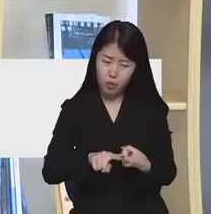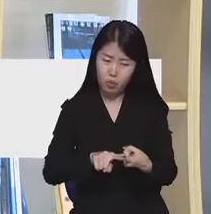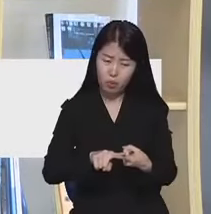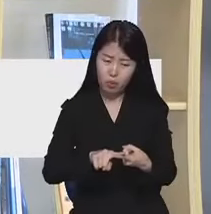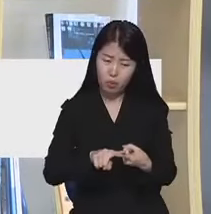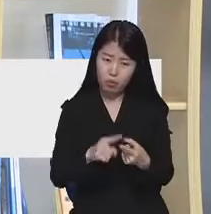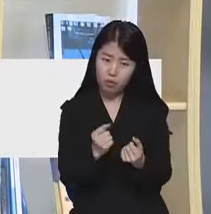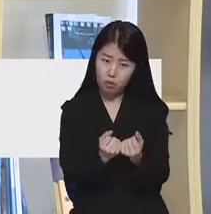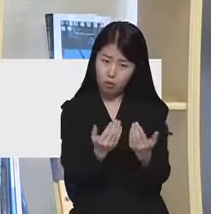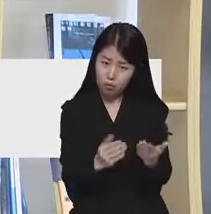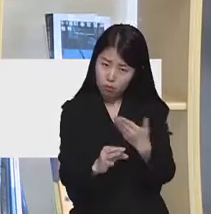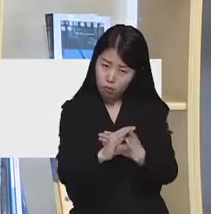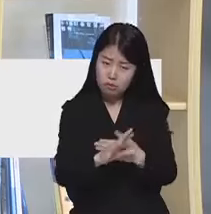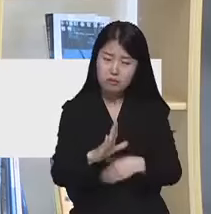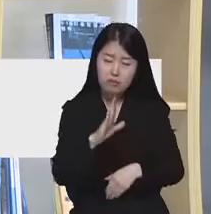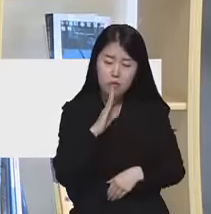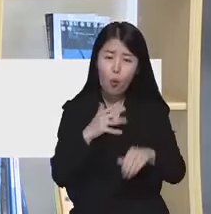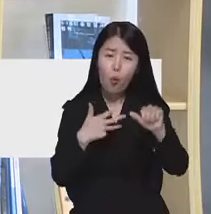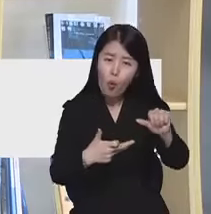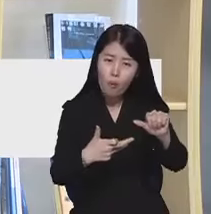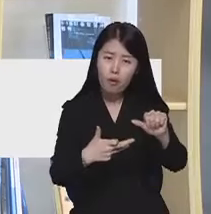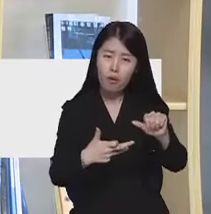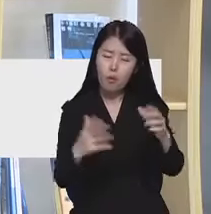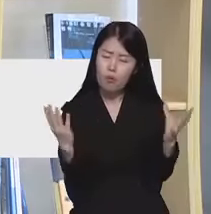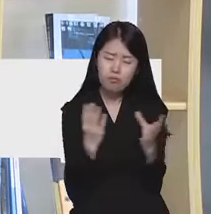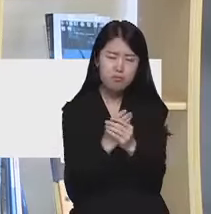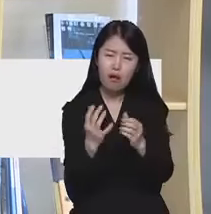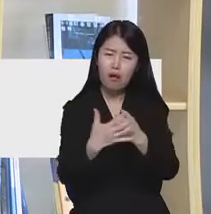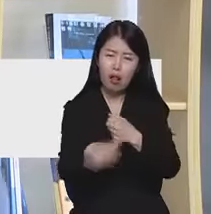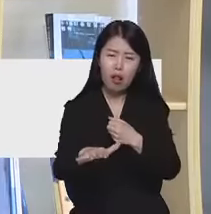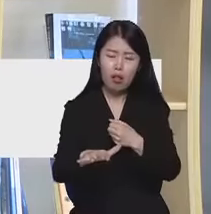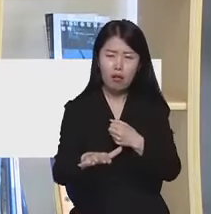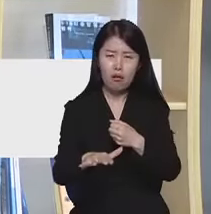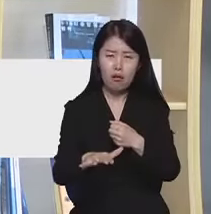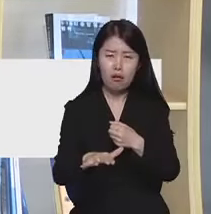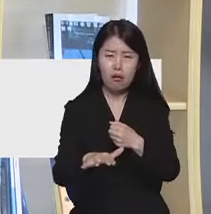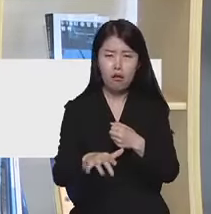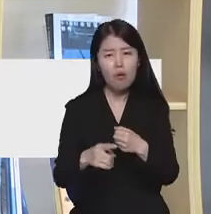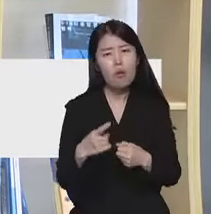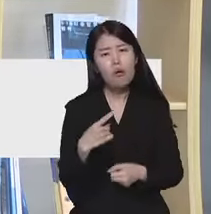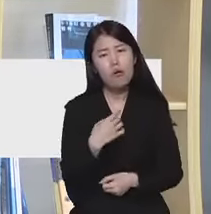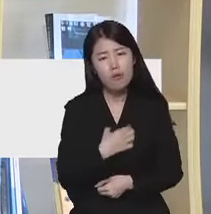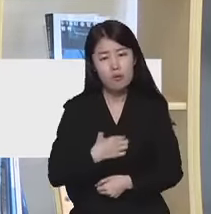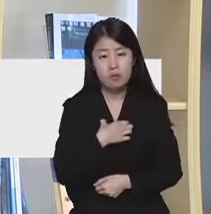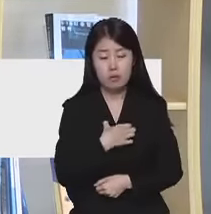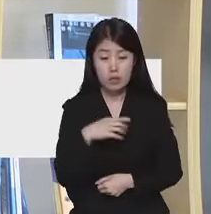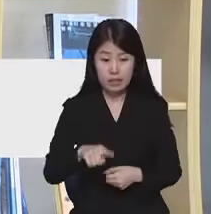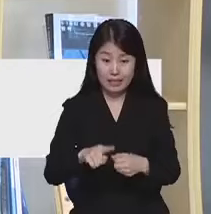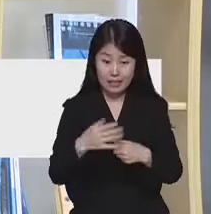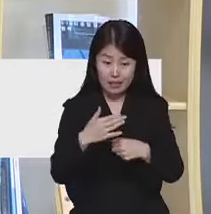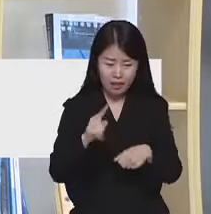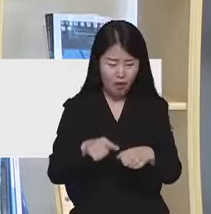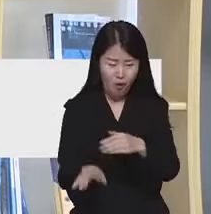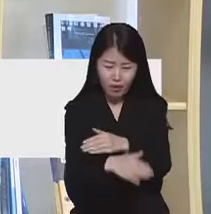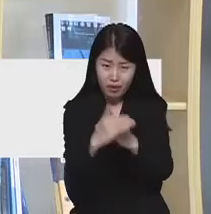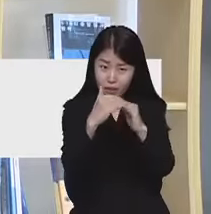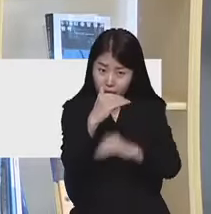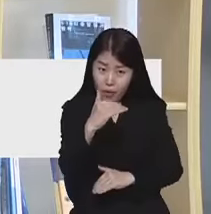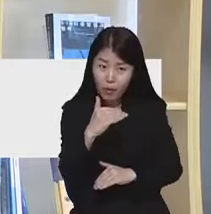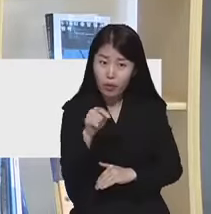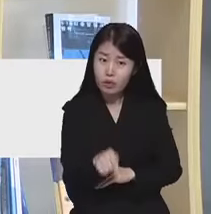폄훼되거나 완전히 잘못될 수 있다라는 거죠. 그렇기 때문에 이 잘못된 부분은